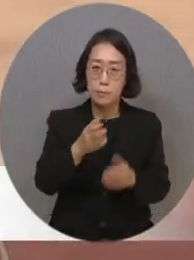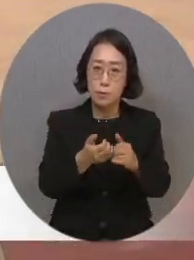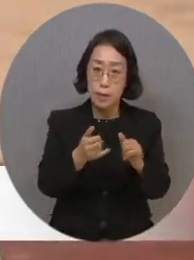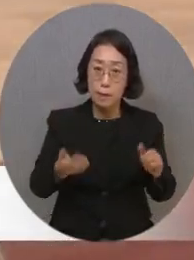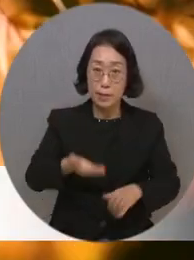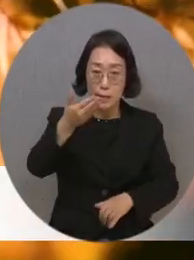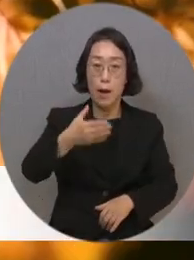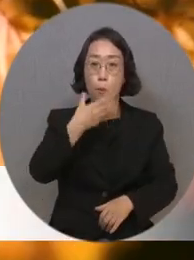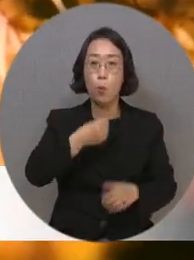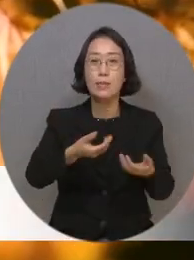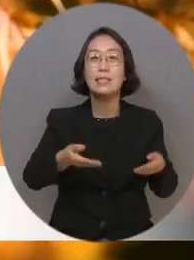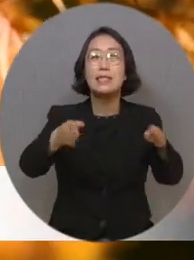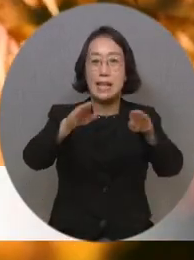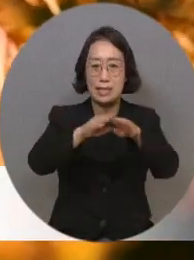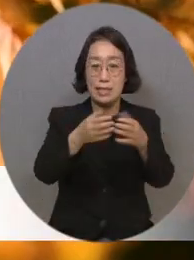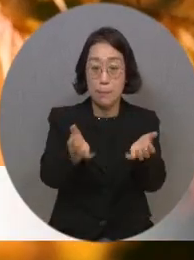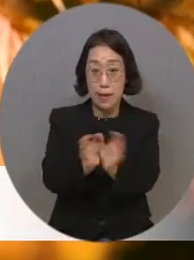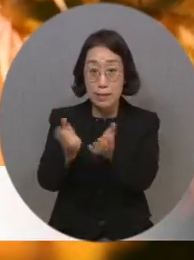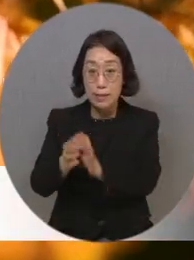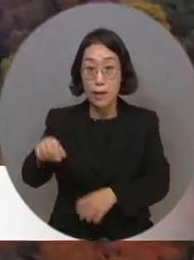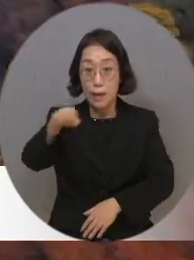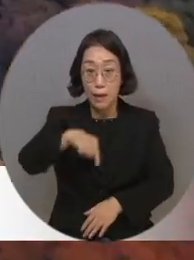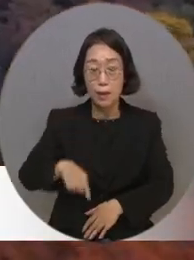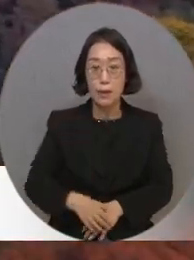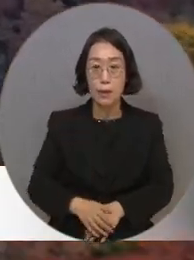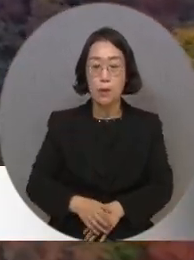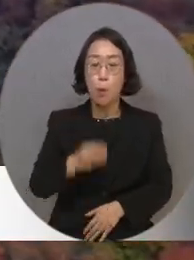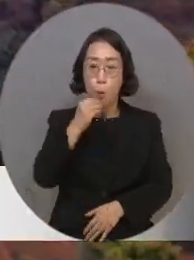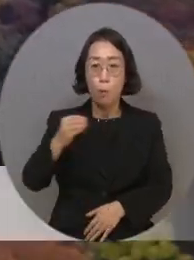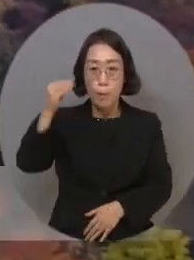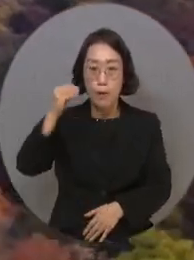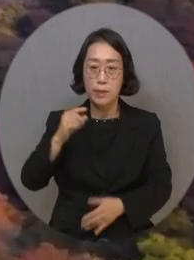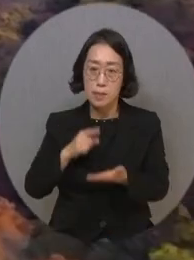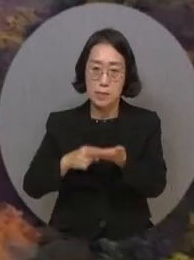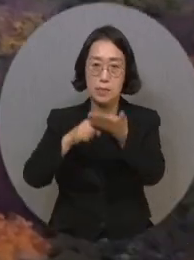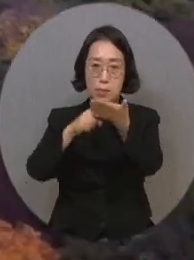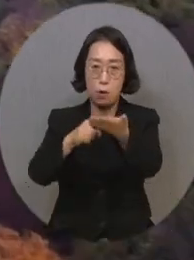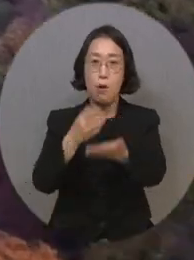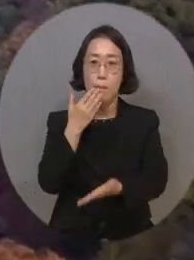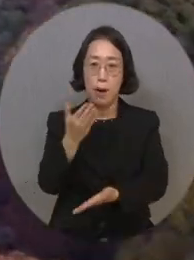복지 단체로 숲체험 교육사업 전용 누리집을 통해 신 할 수 있습니다